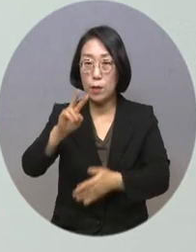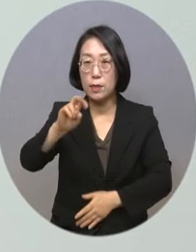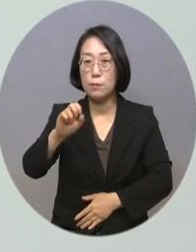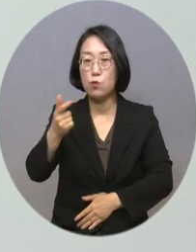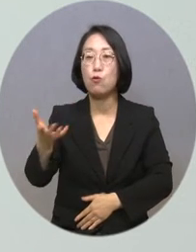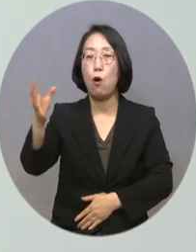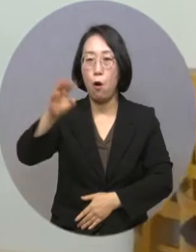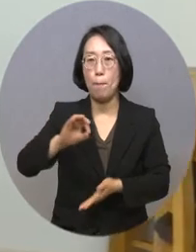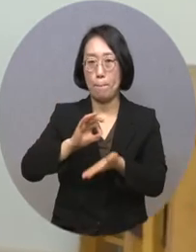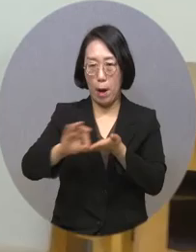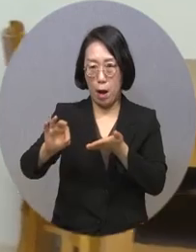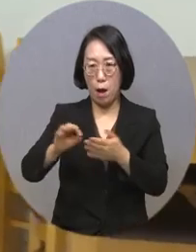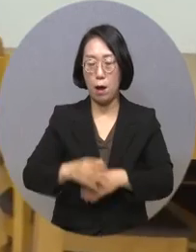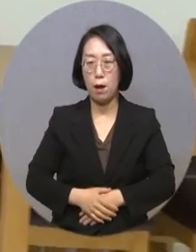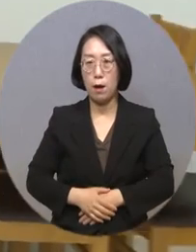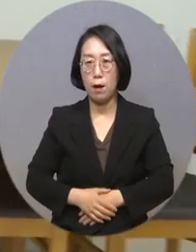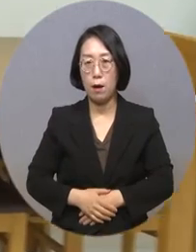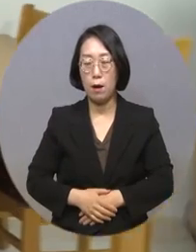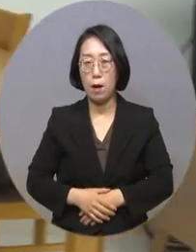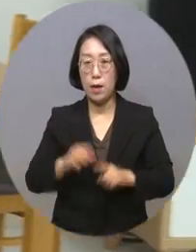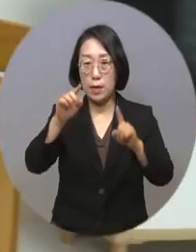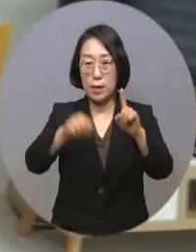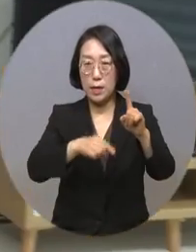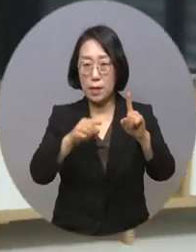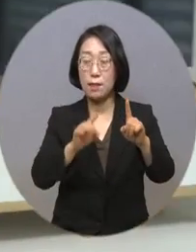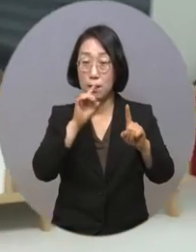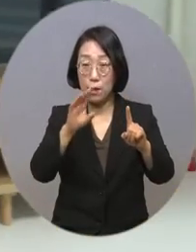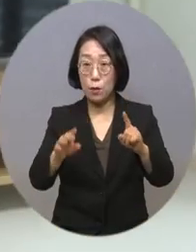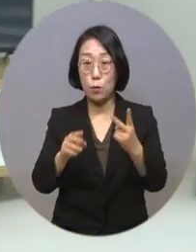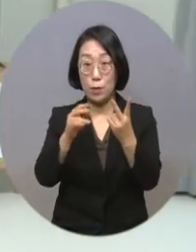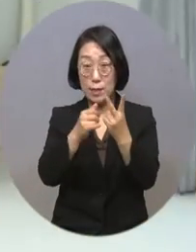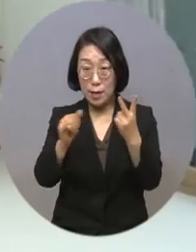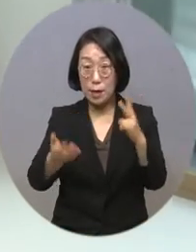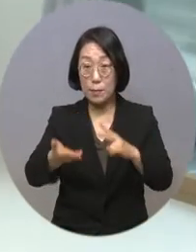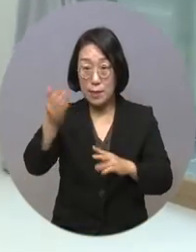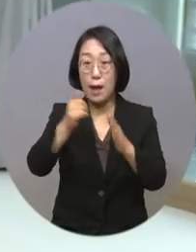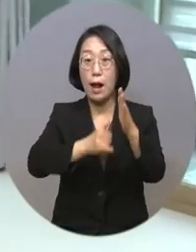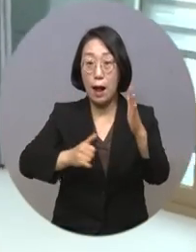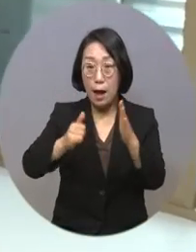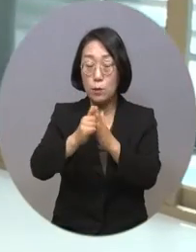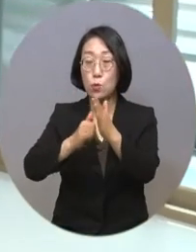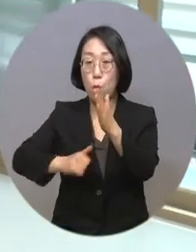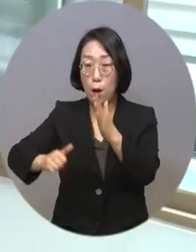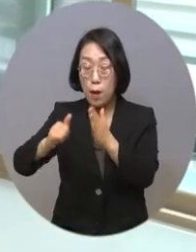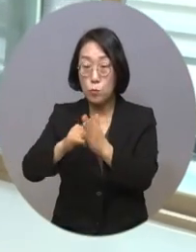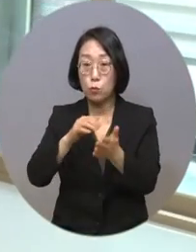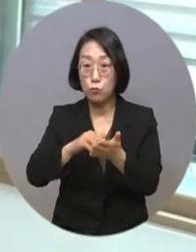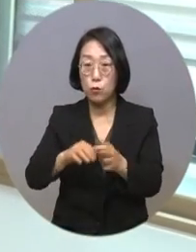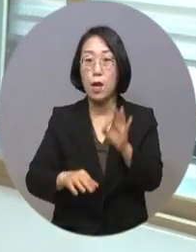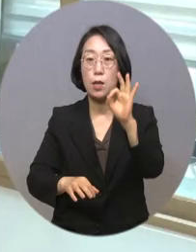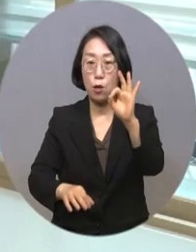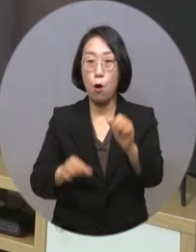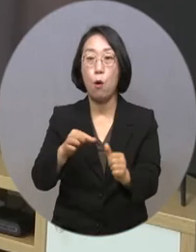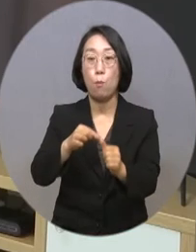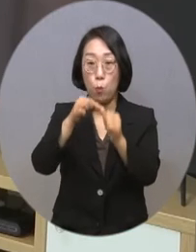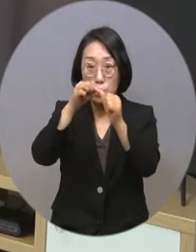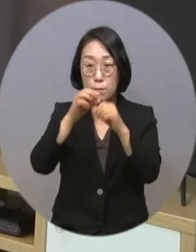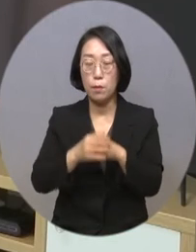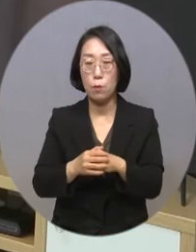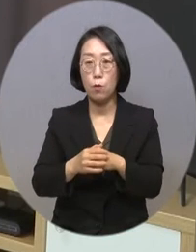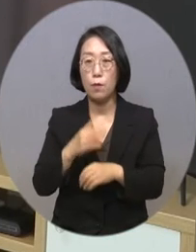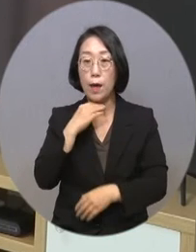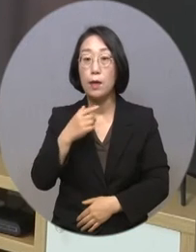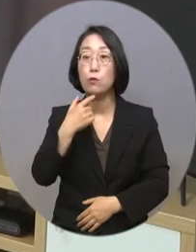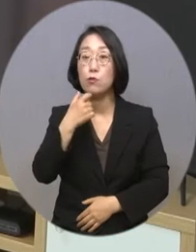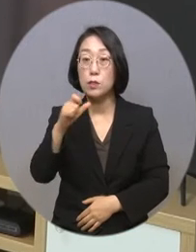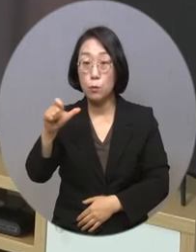조성되었습니다. 단독세대는 입주할 수 없으며 2인 이상 가족 단위를 구성하는 총 10세대 모집과 만 65세